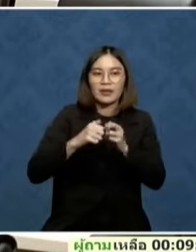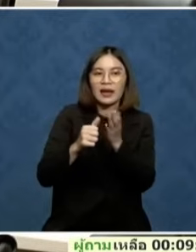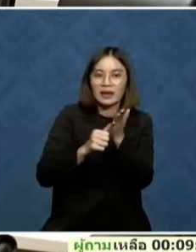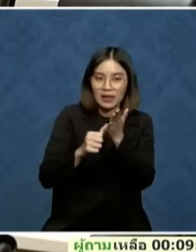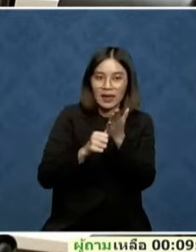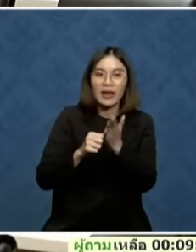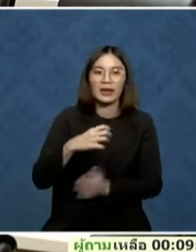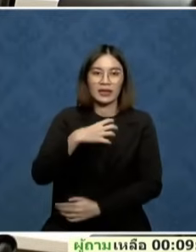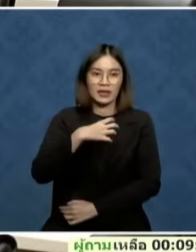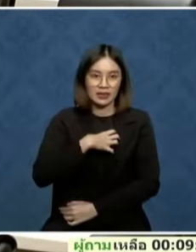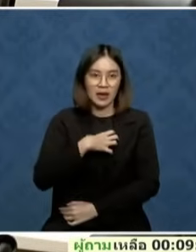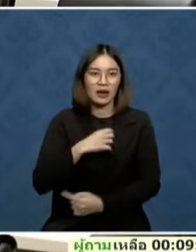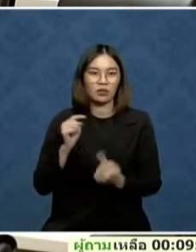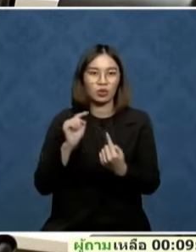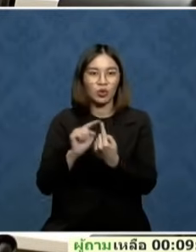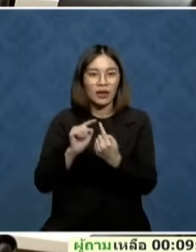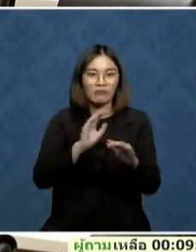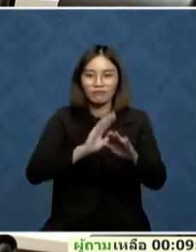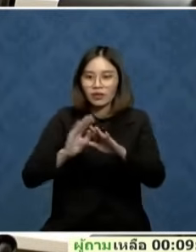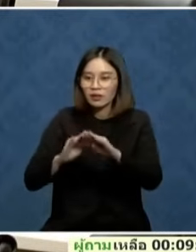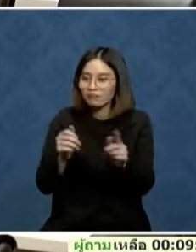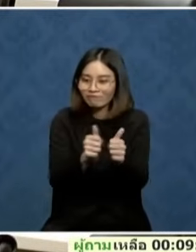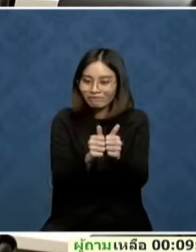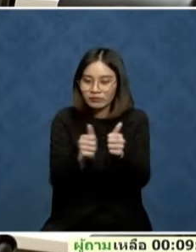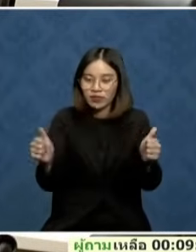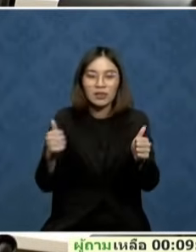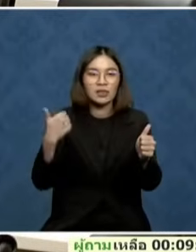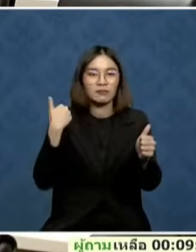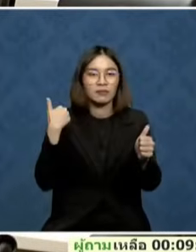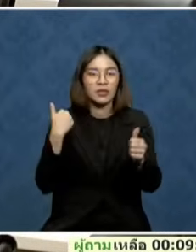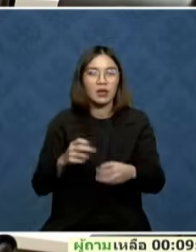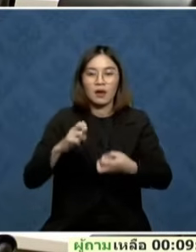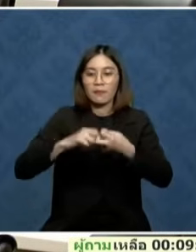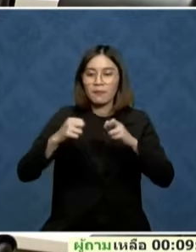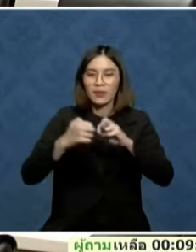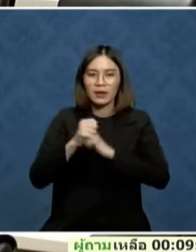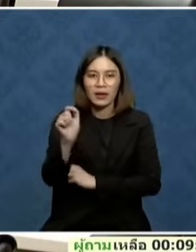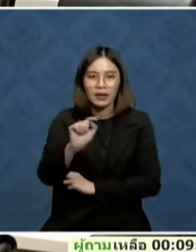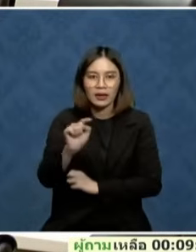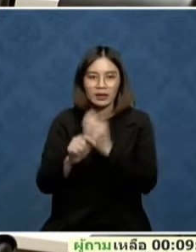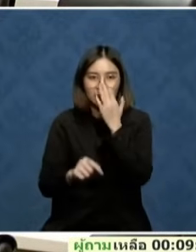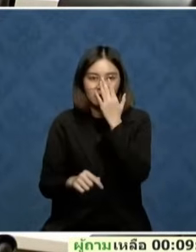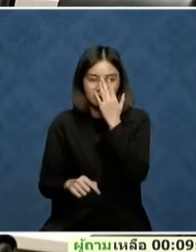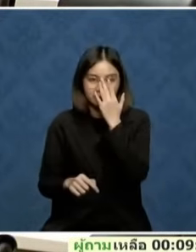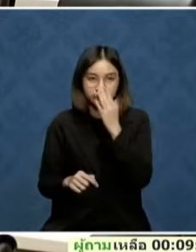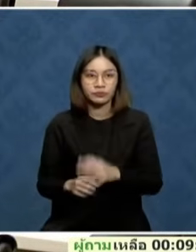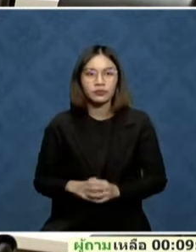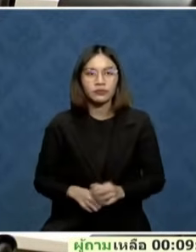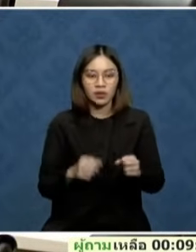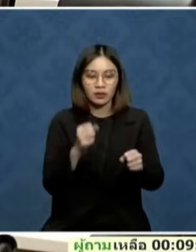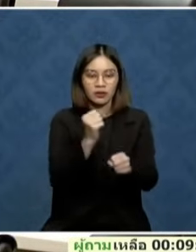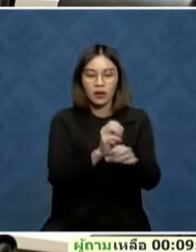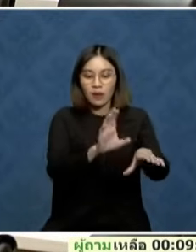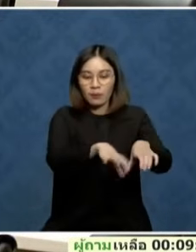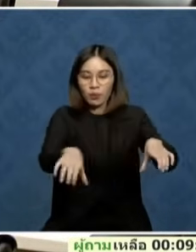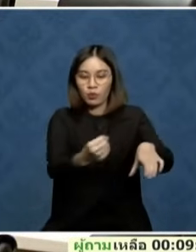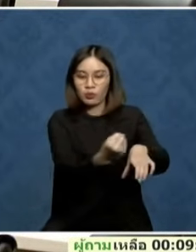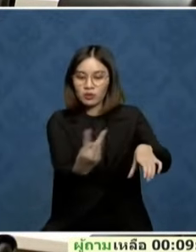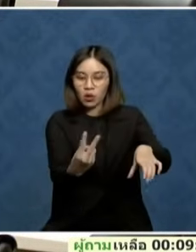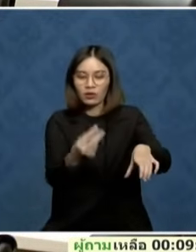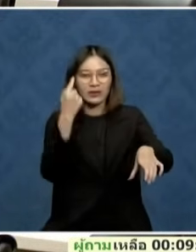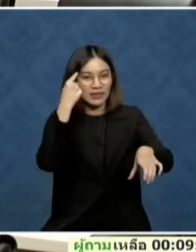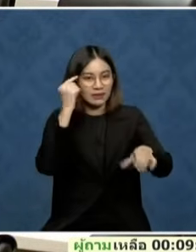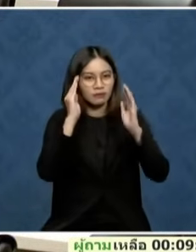องนี้เป็นการส่งสัญญาณที่บวกมากประเด็นปัญหาก็คือว่าแม้ทั้งสองหน่วยงานจะมีความตั้ง